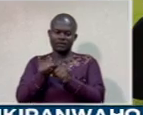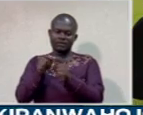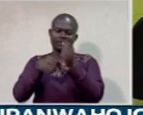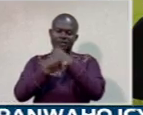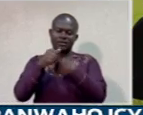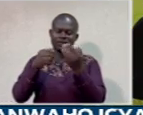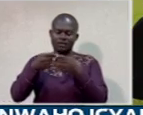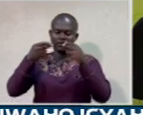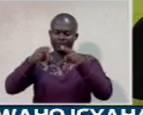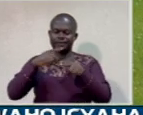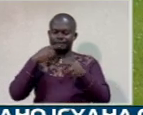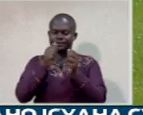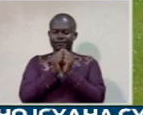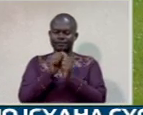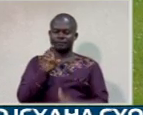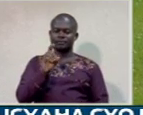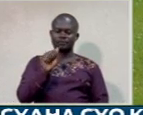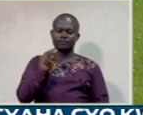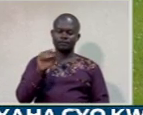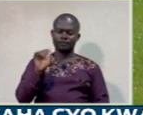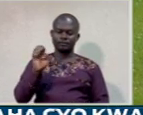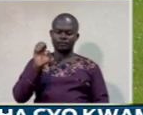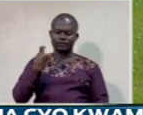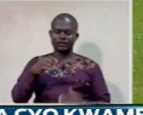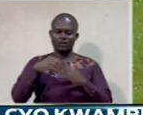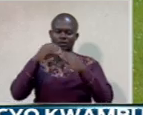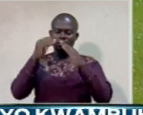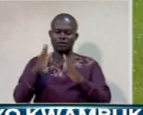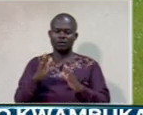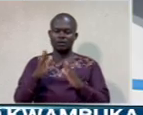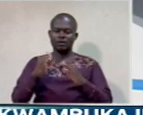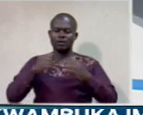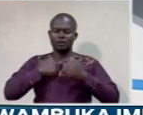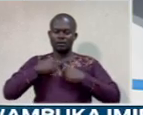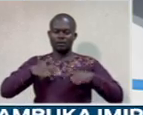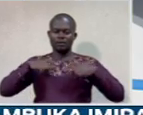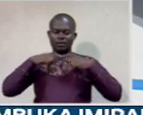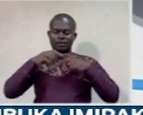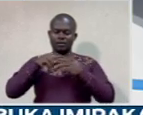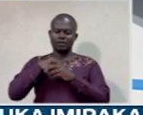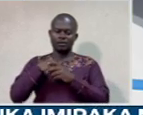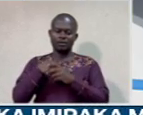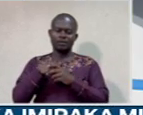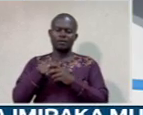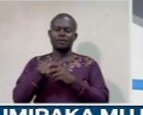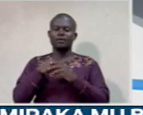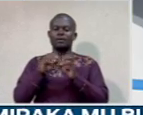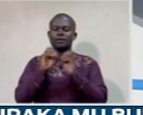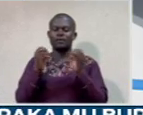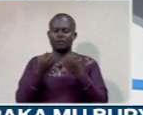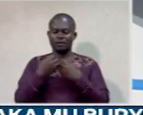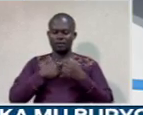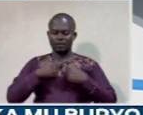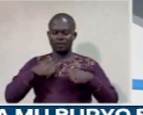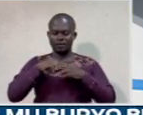muhango warabaye turi kumwe na Daniel Murenzi akaba ari n'umuyobozi wa Diaspora Global cyangwa se umuyobozi w'umuryango